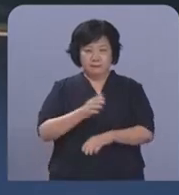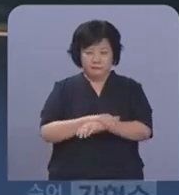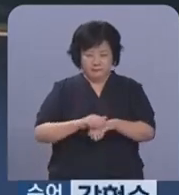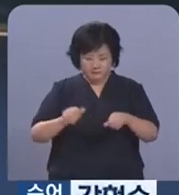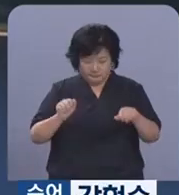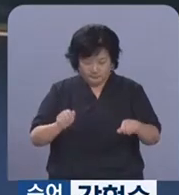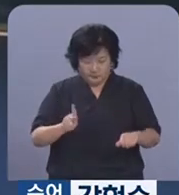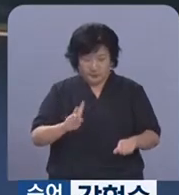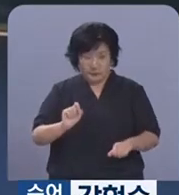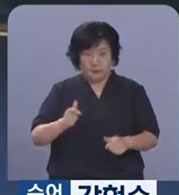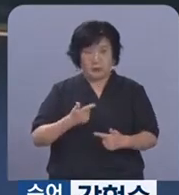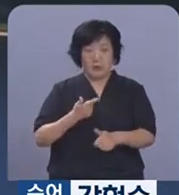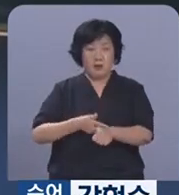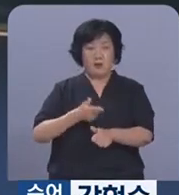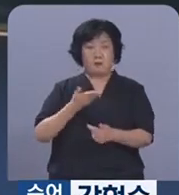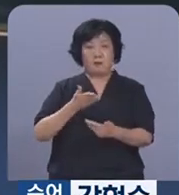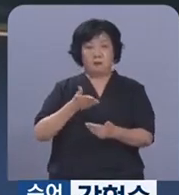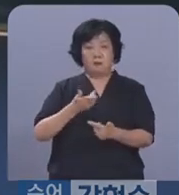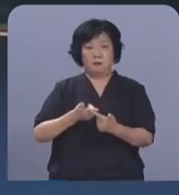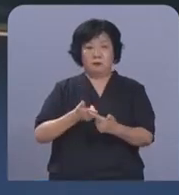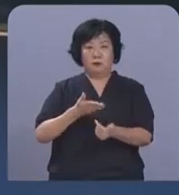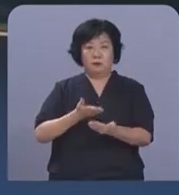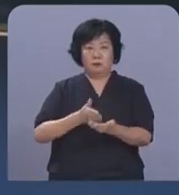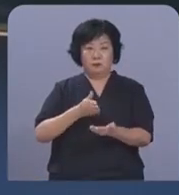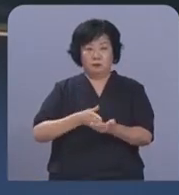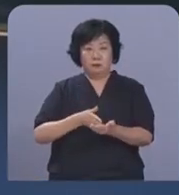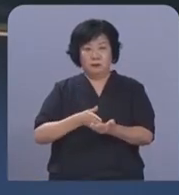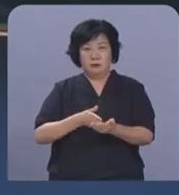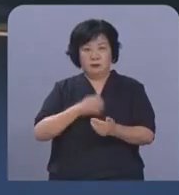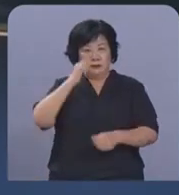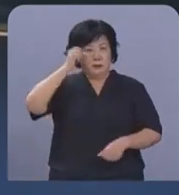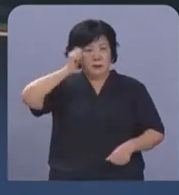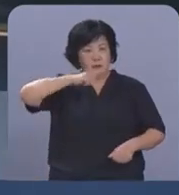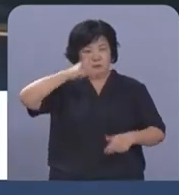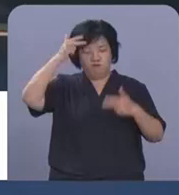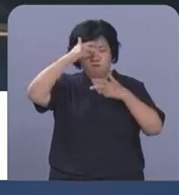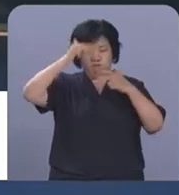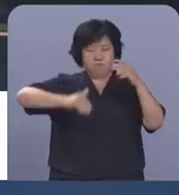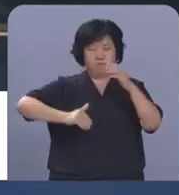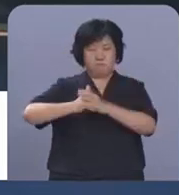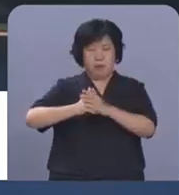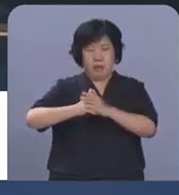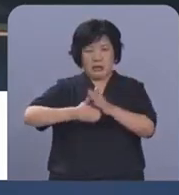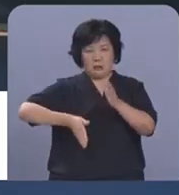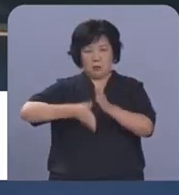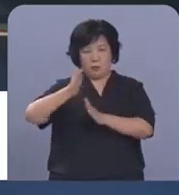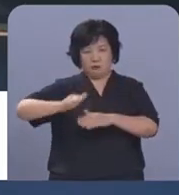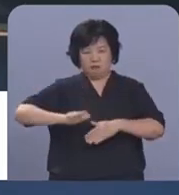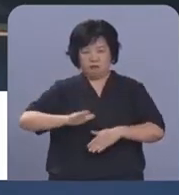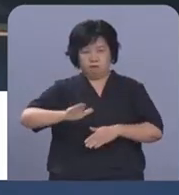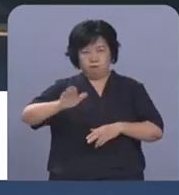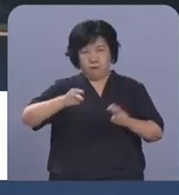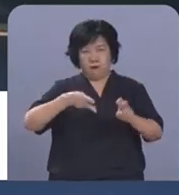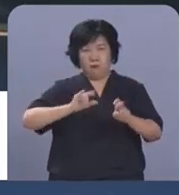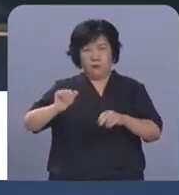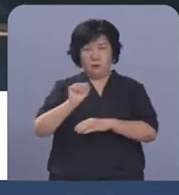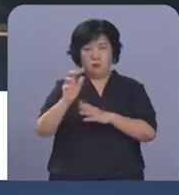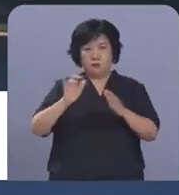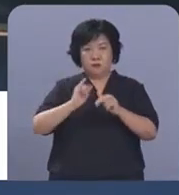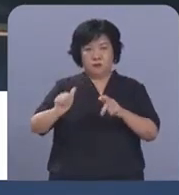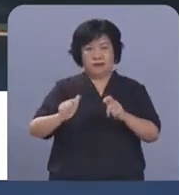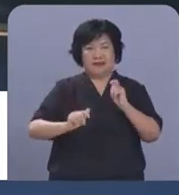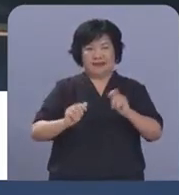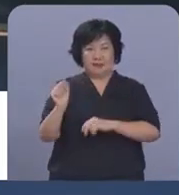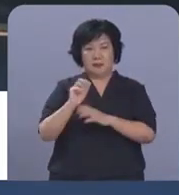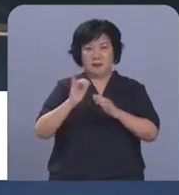여러분 안녕하십니까? 9시 부산 뉴스입니다. 새벽에 만취 상태로 도심을 질주한 20대 운전자가